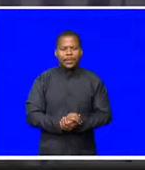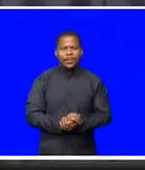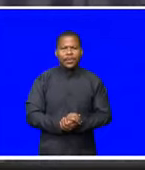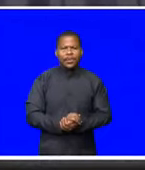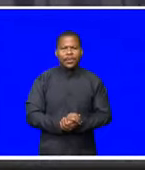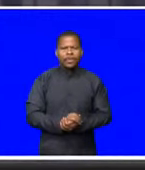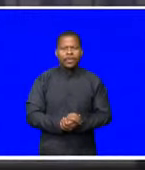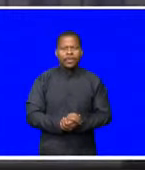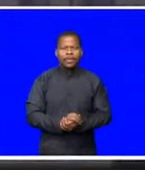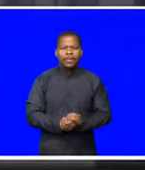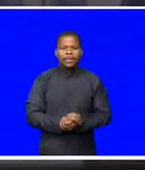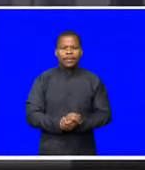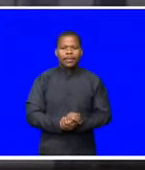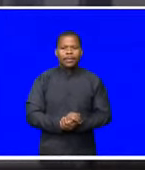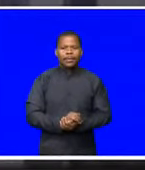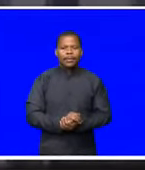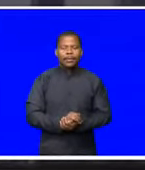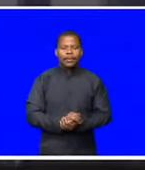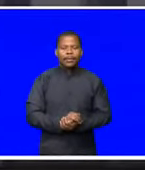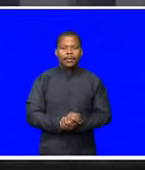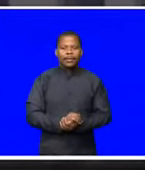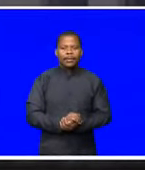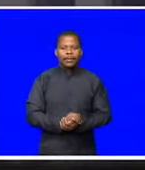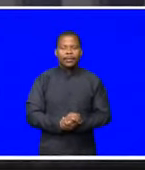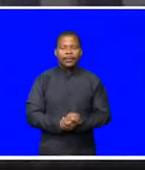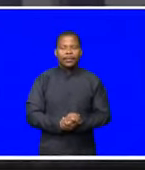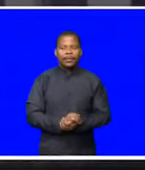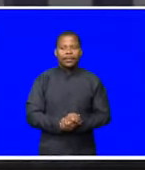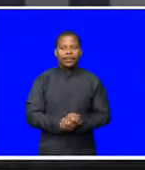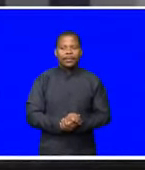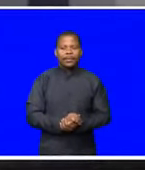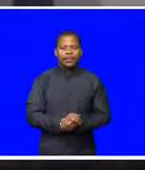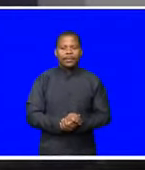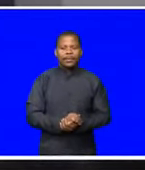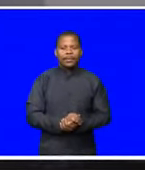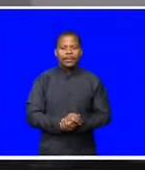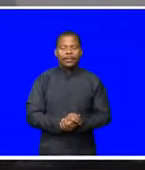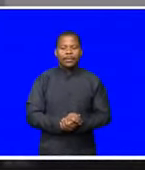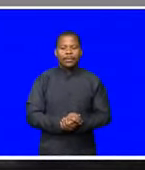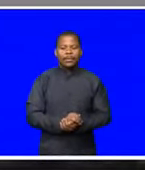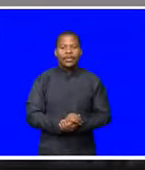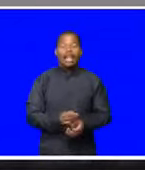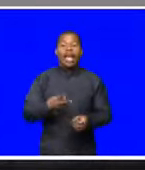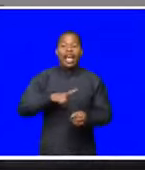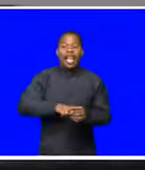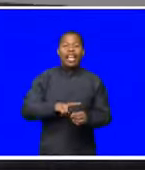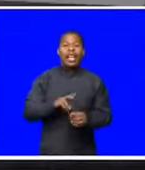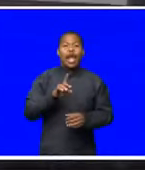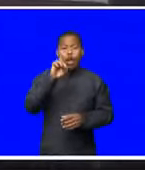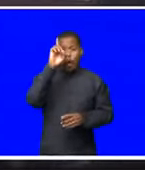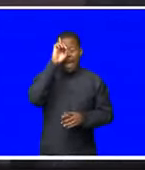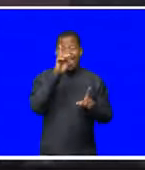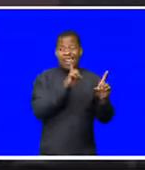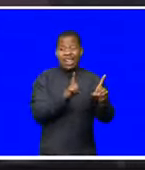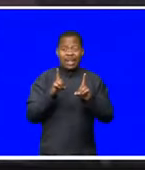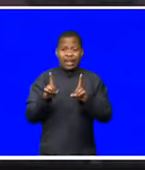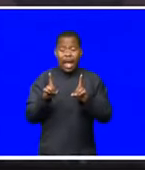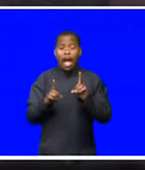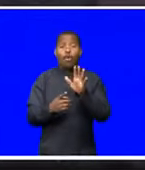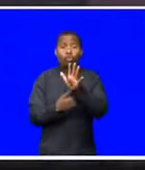ngako lokuphathelene nalesikolwa njengoba thishela nhloko wase sewutholakala ukuthi ukhathatekile